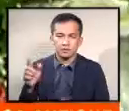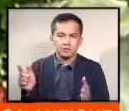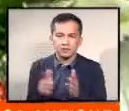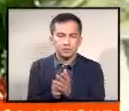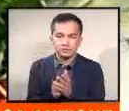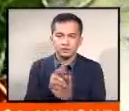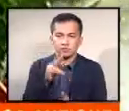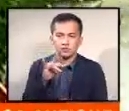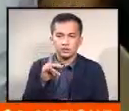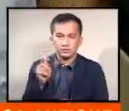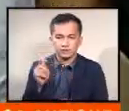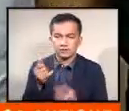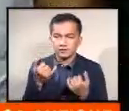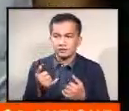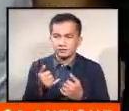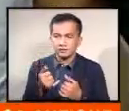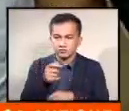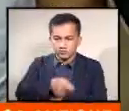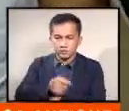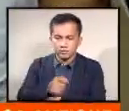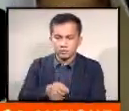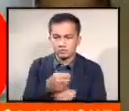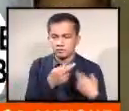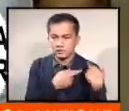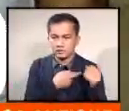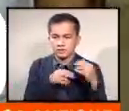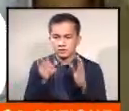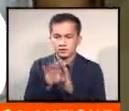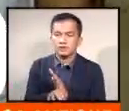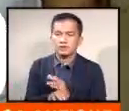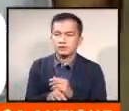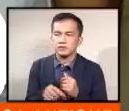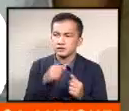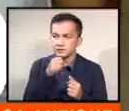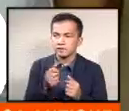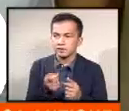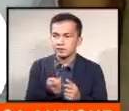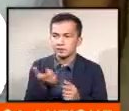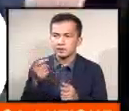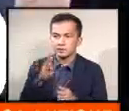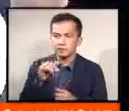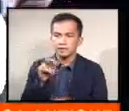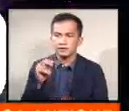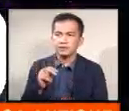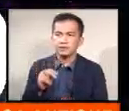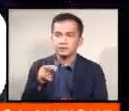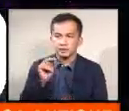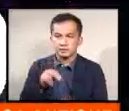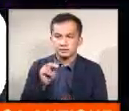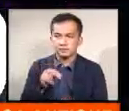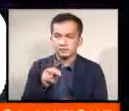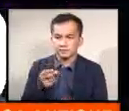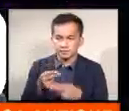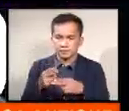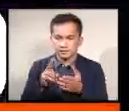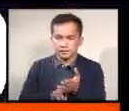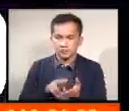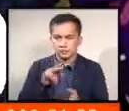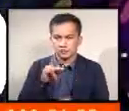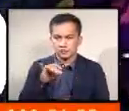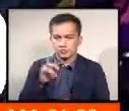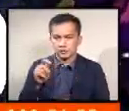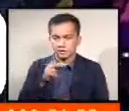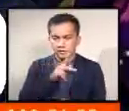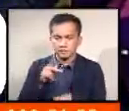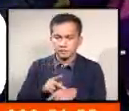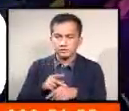ban sa Kuwait. Ngayon, nahatulan na ang mga responsable sa krimen, hindi pa rin daw aalisin ang ban. Kailangan pa raw kasing pirmahan ng Kuwait at Pilipinas